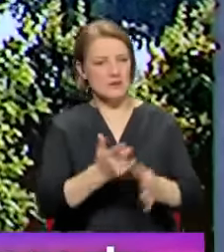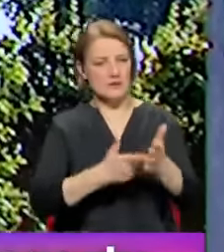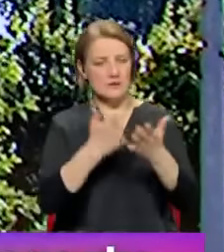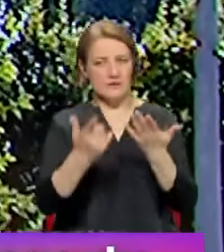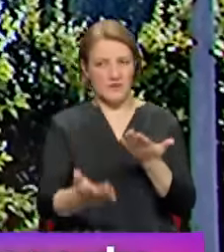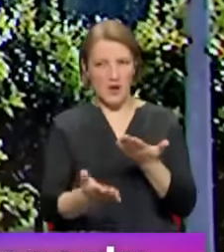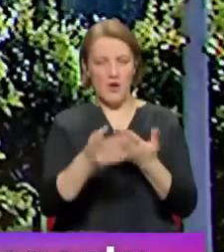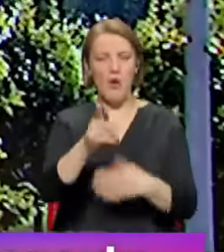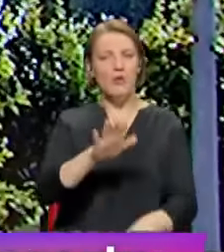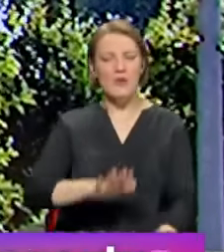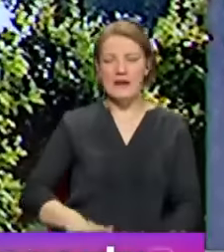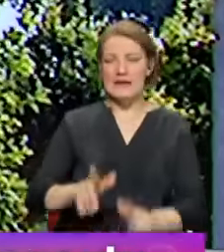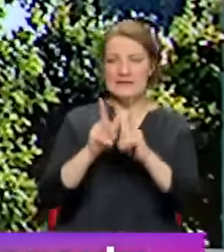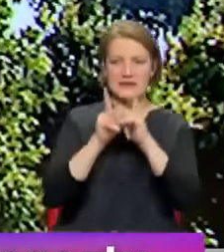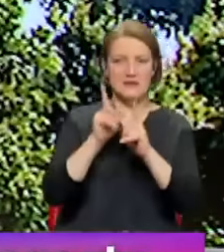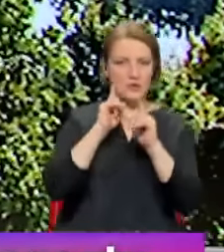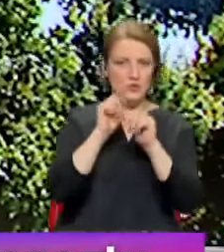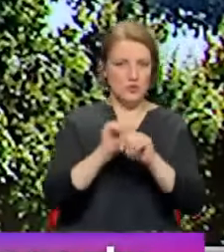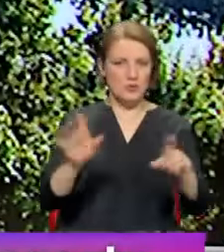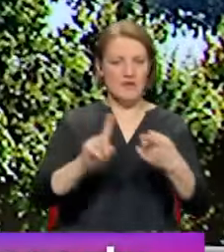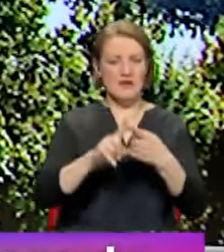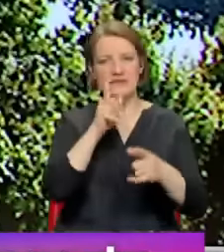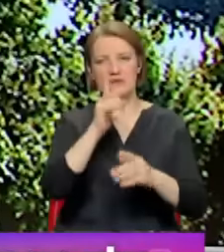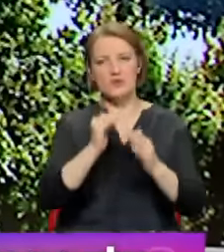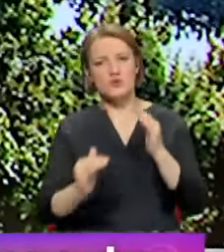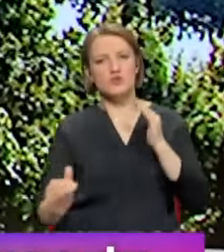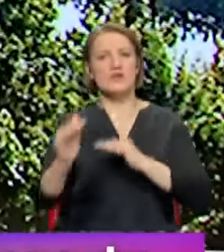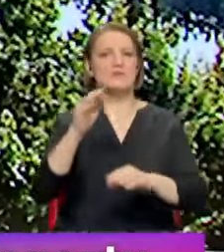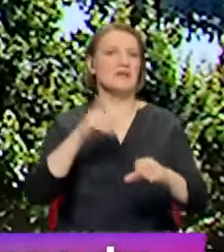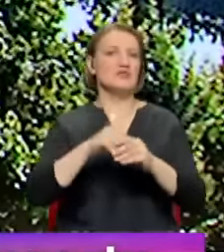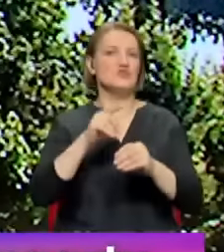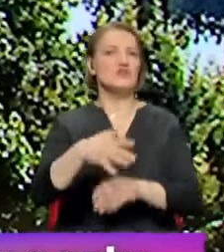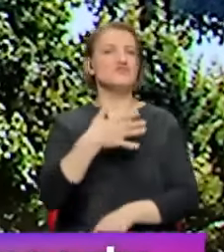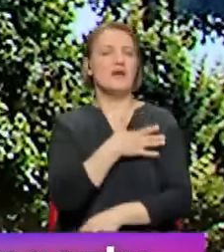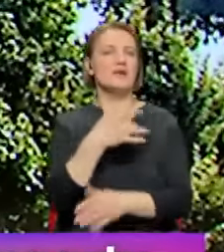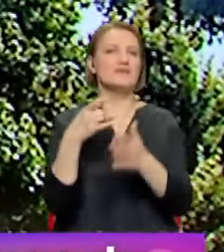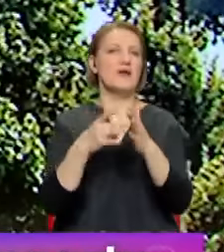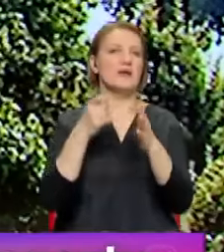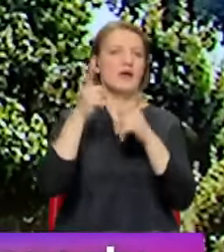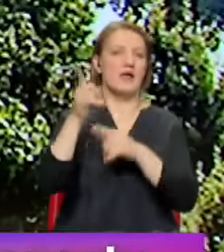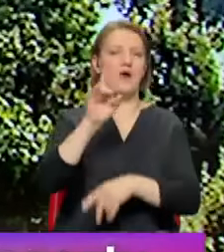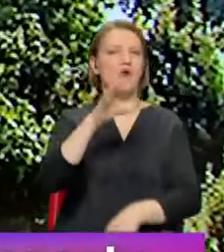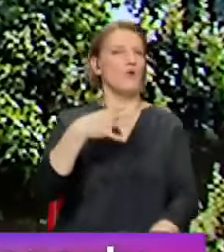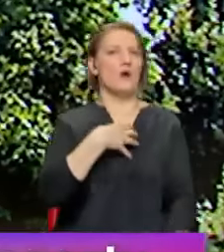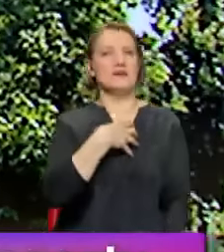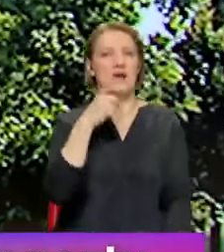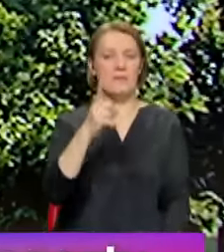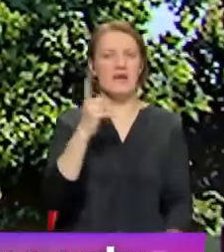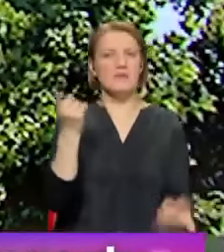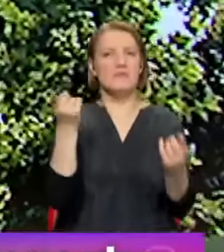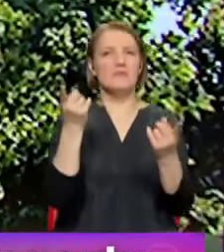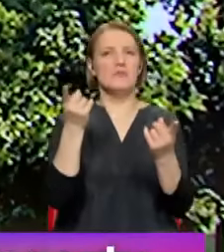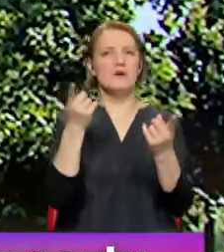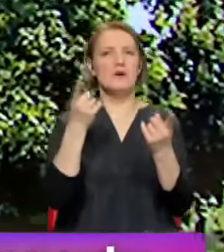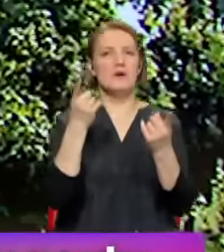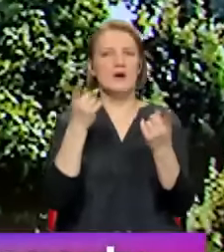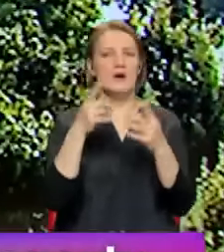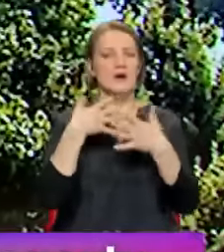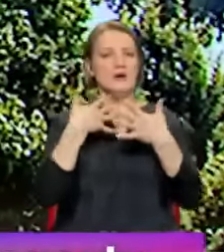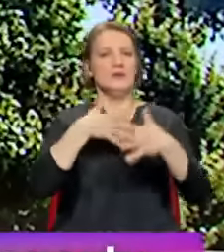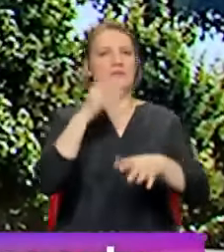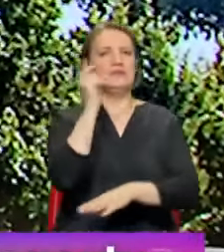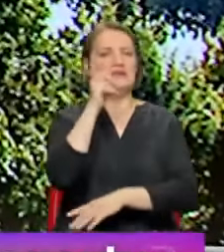çiftçisi, onların da sesini duyurmak ve sesini yükseltmek için Cumhuriyet Halk Partisi Tekirdağ'da 14 Haziran'da bir buğday mitingi düzenleyecek.